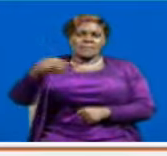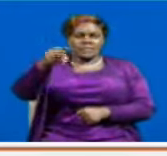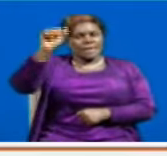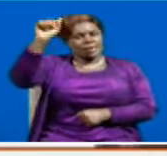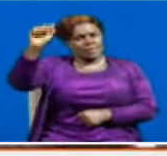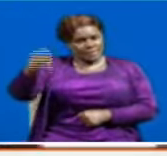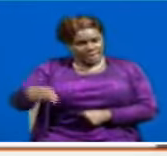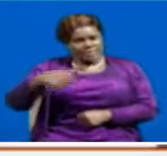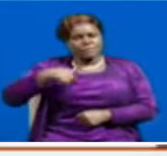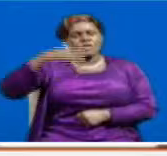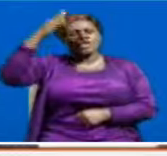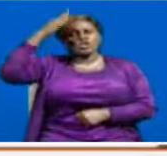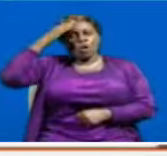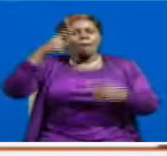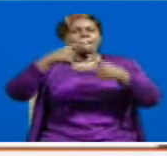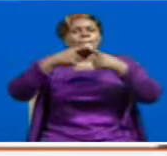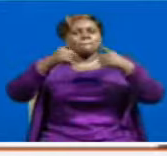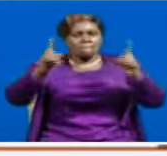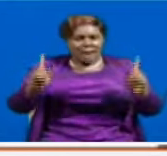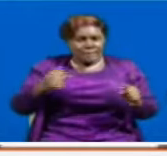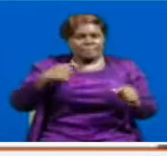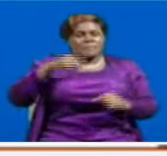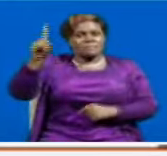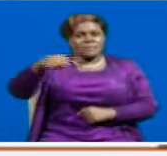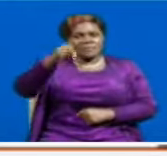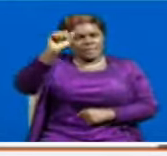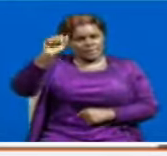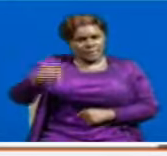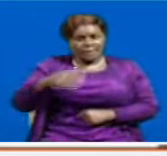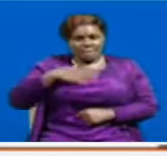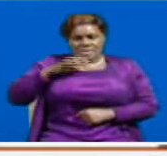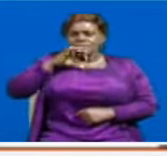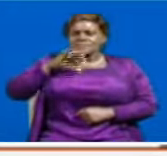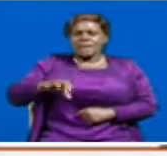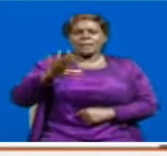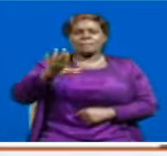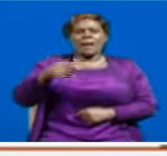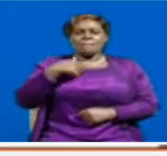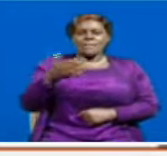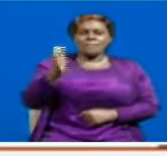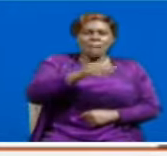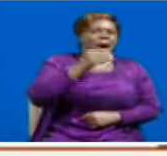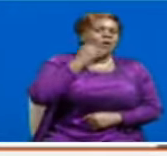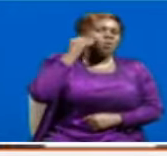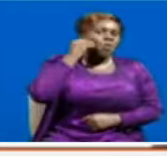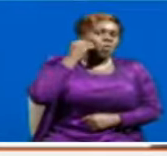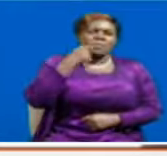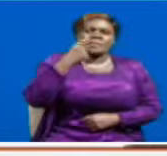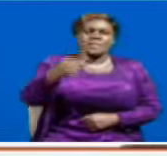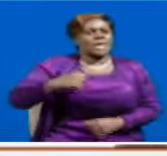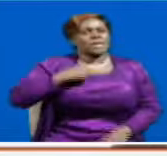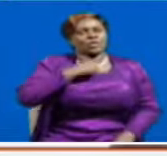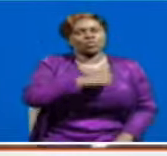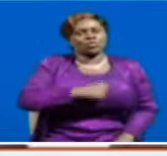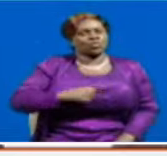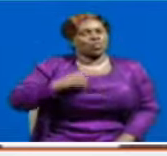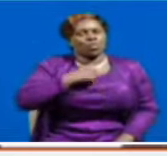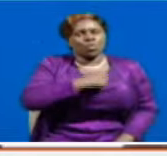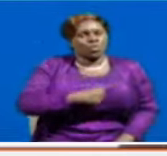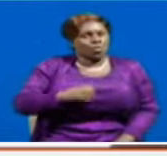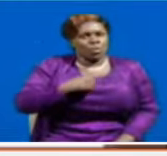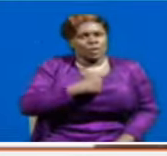Nimewakosea najua, lakini hata kama nimewakosea mwana wenu, nimerudi nyumbani nasema poleni ndugu zangu.